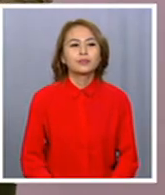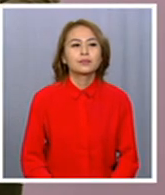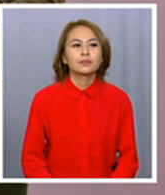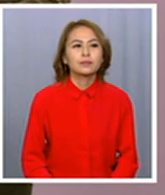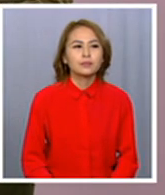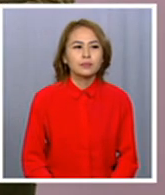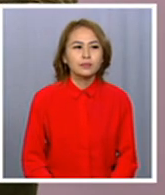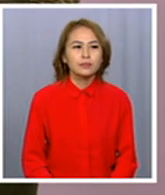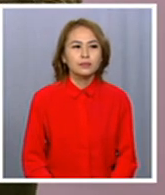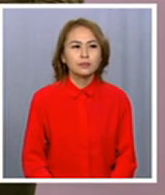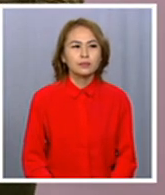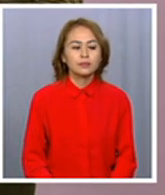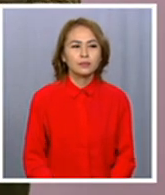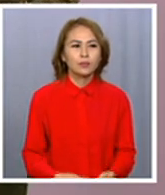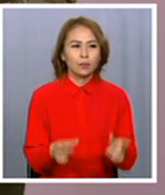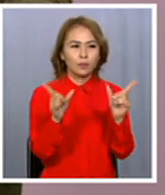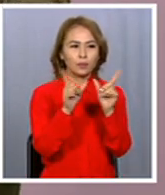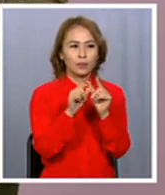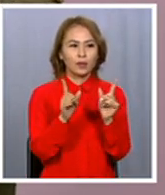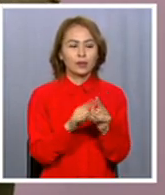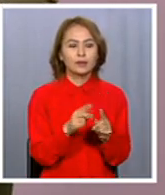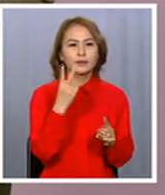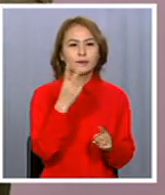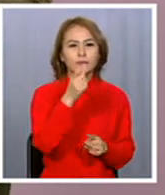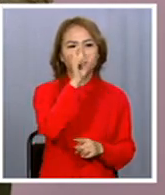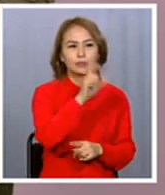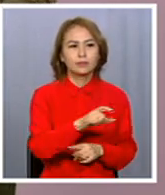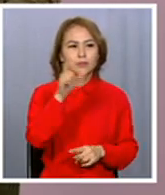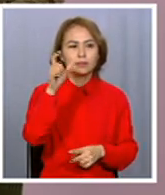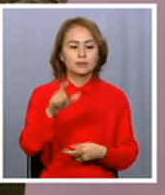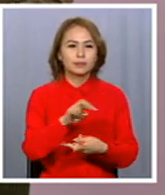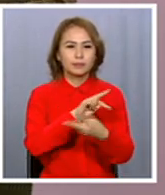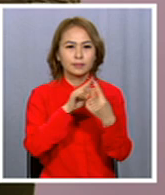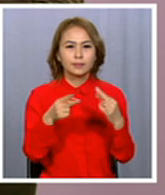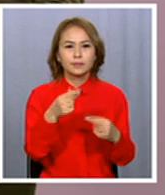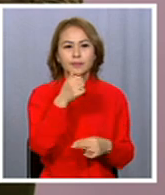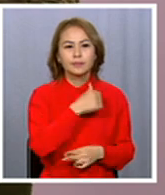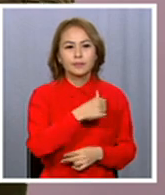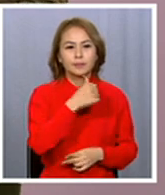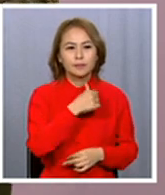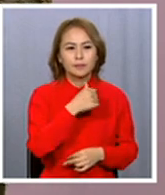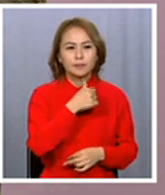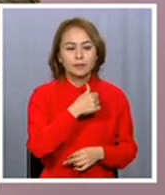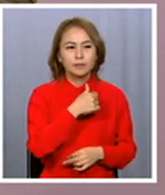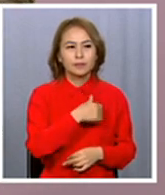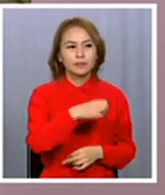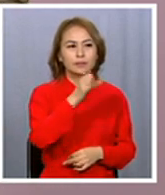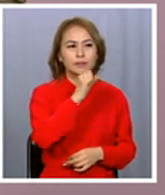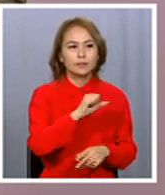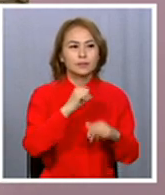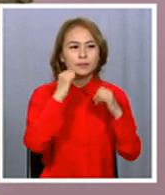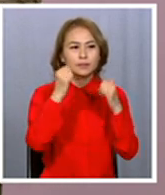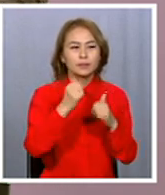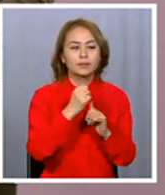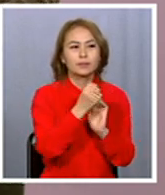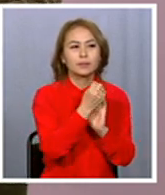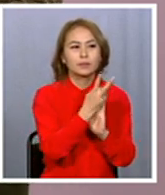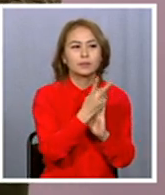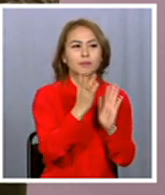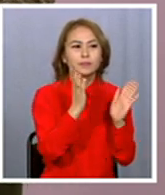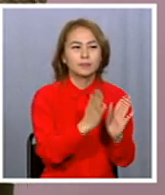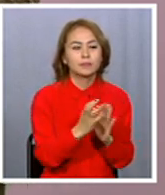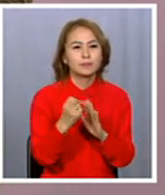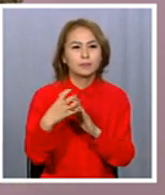Қос теңсіздікті жеке екі теңсіздікке ауыстырыңдар. А белгісізі 12-ден артық, 15-тен